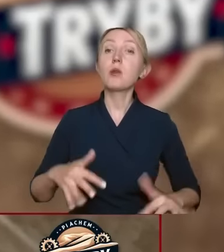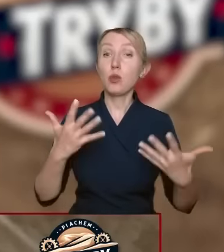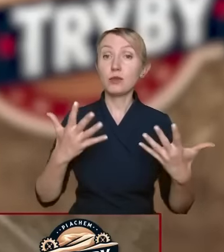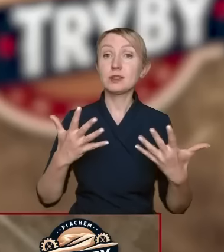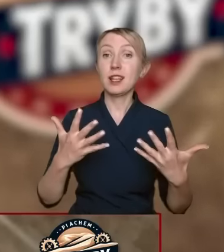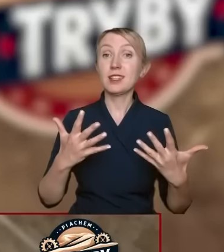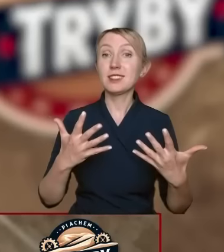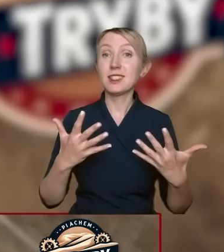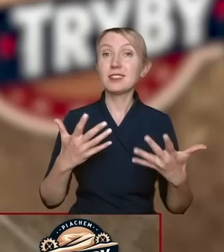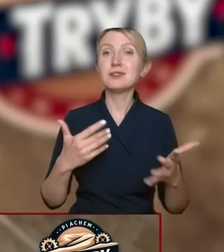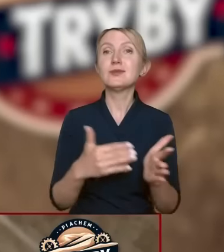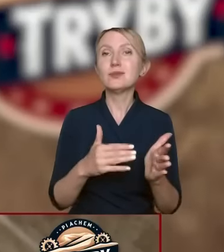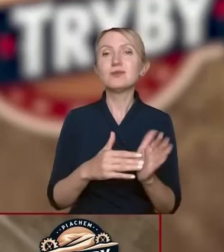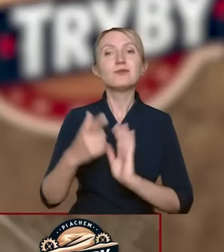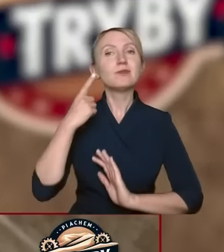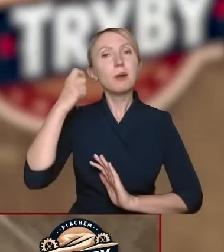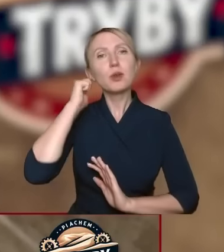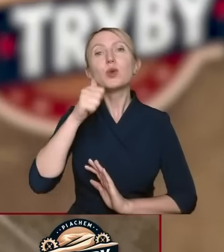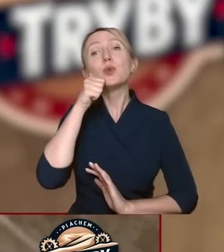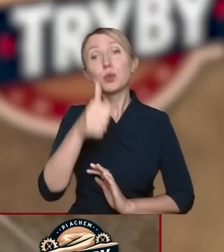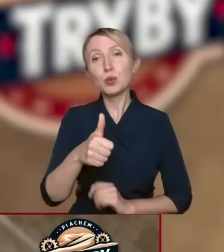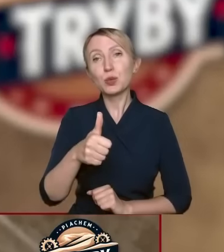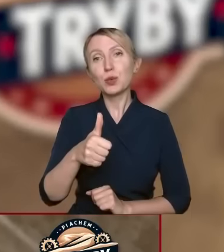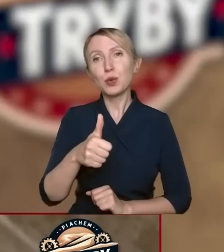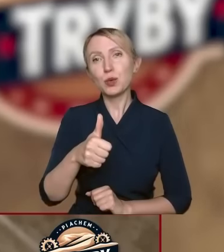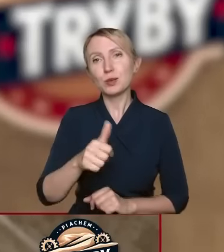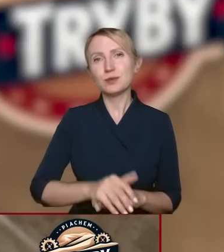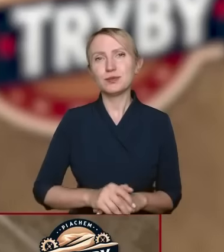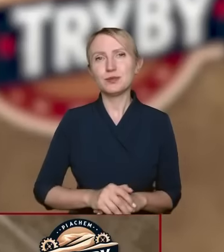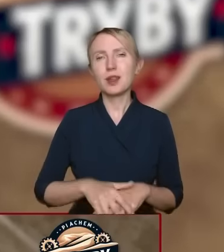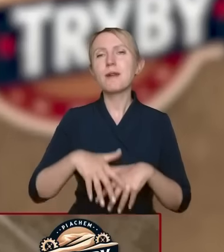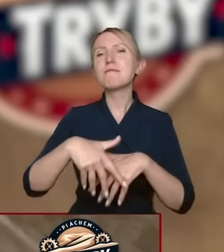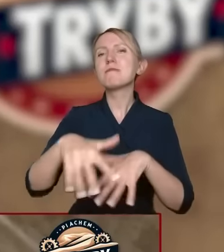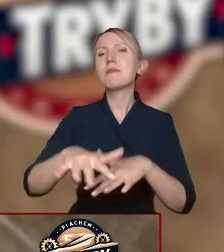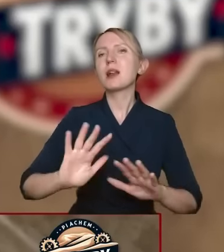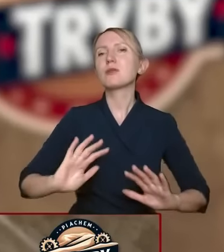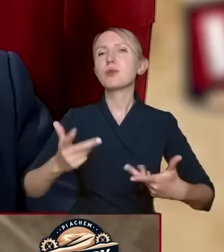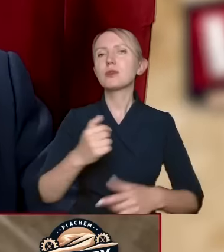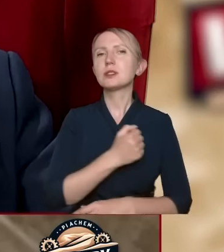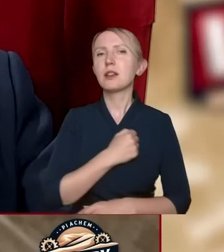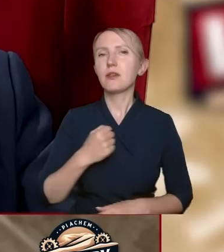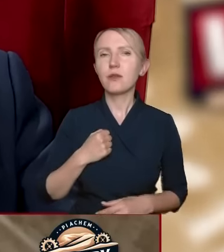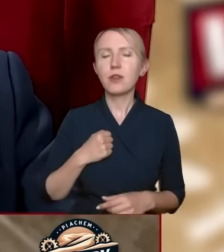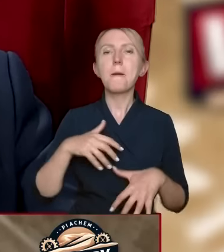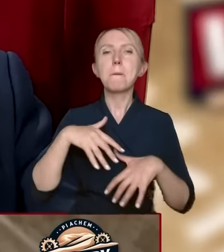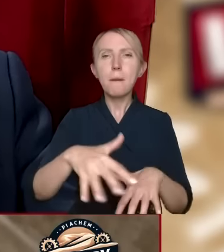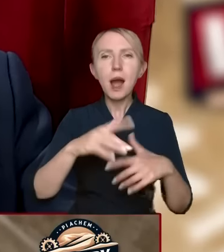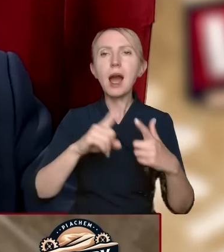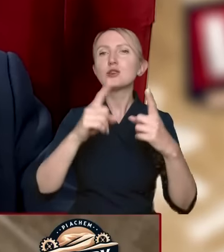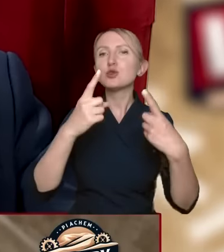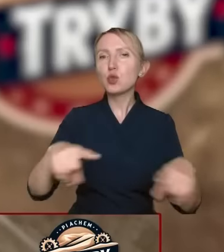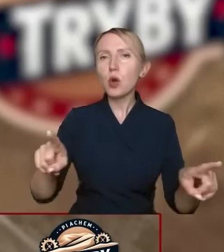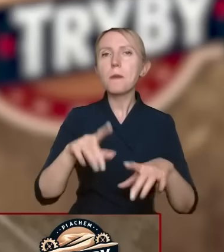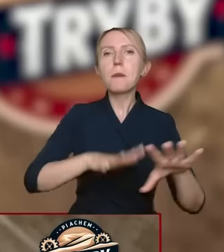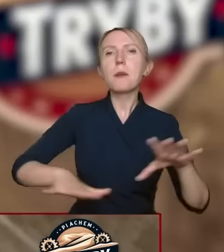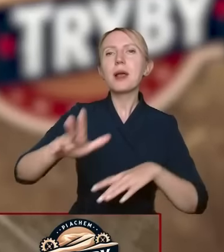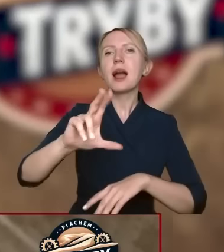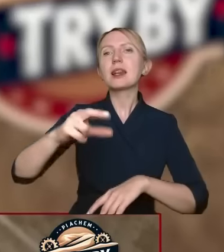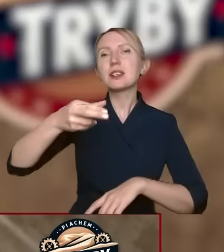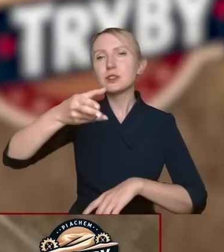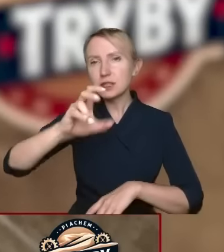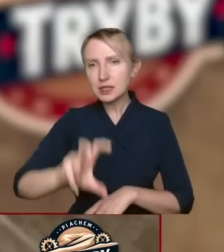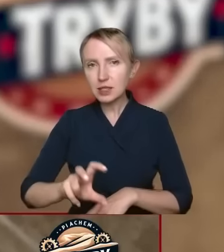trzeba, pamiętajmy jutro O Marszu Powstania Warszawskiego. O marszu, o koncercie na Placu Krasińskich,